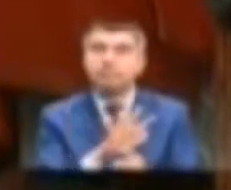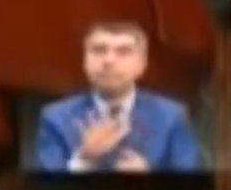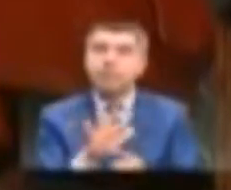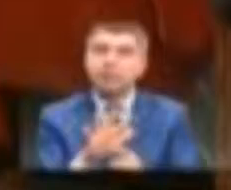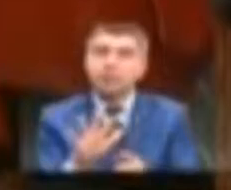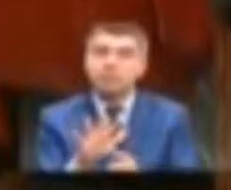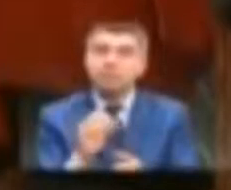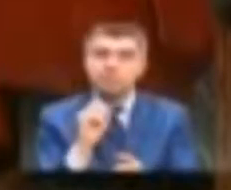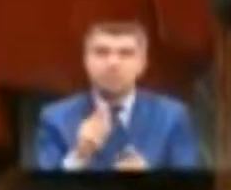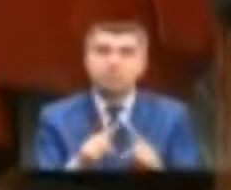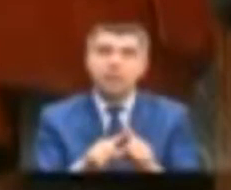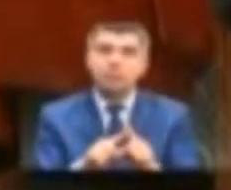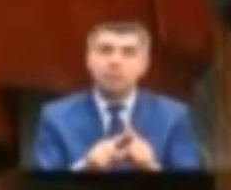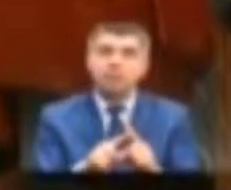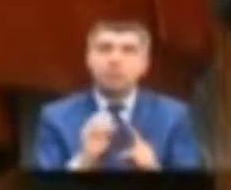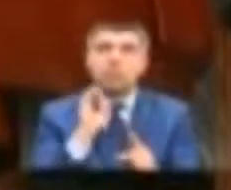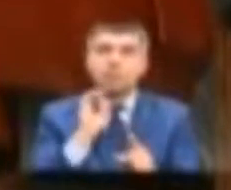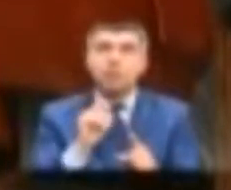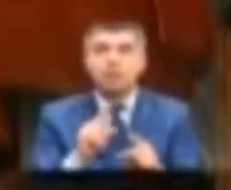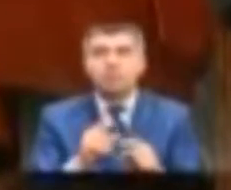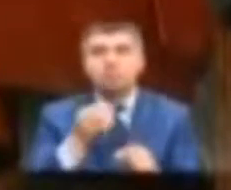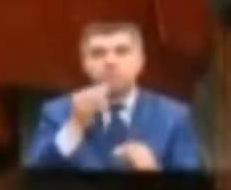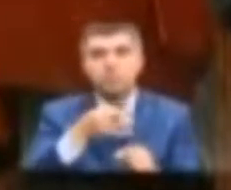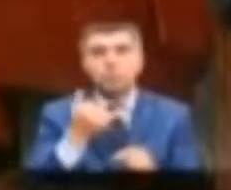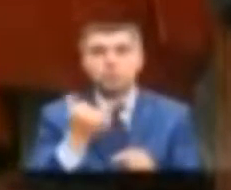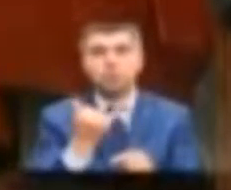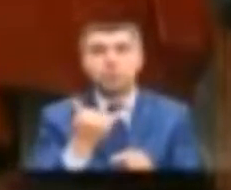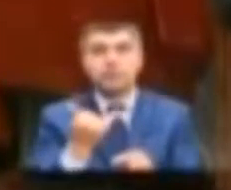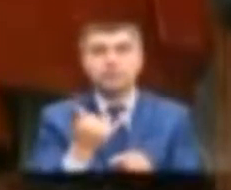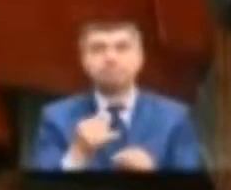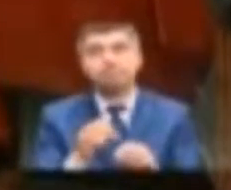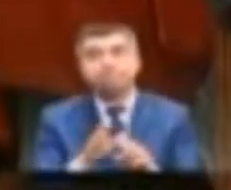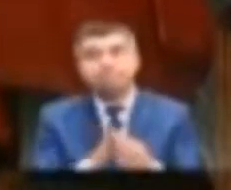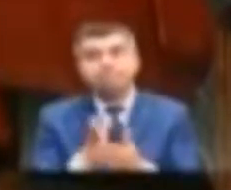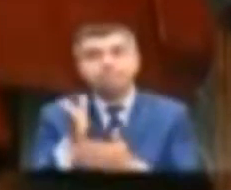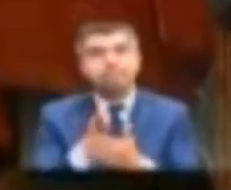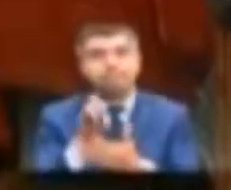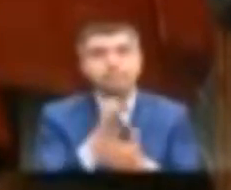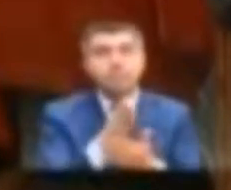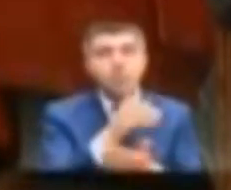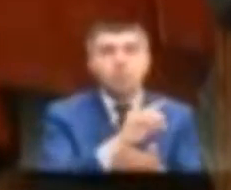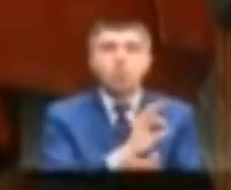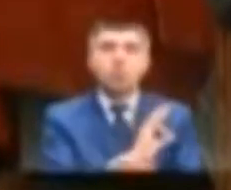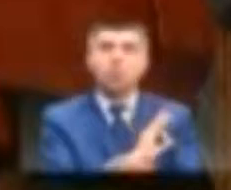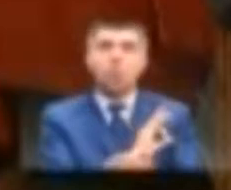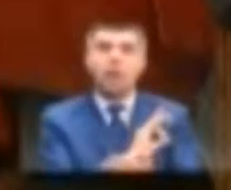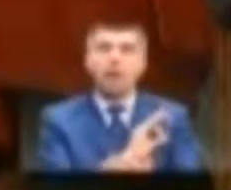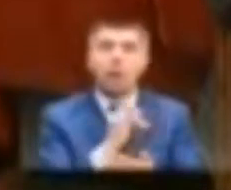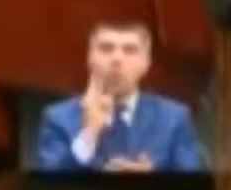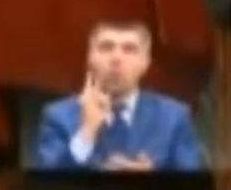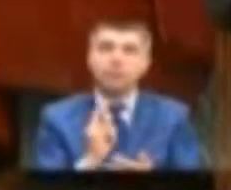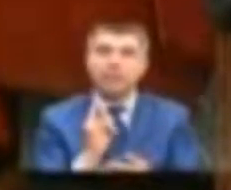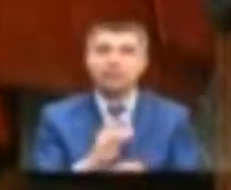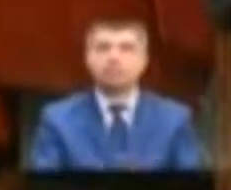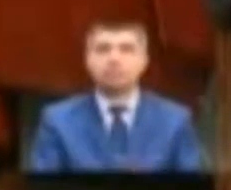باش نشجعوا المغاربه باش يمشيوا لهذه المحطات. وثانيا هذه